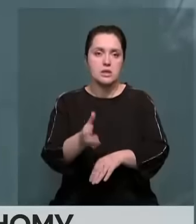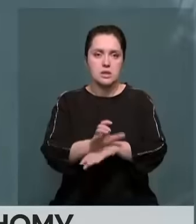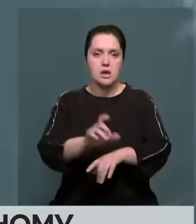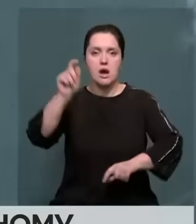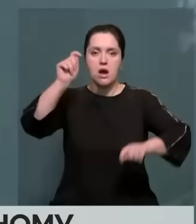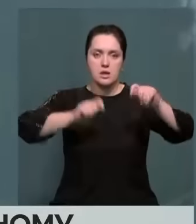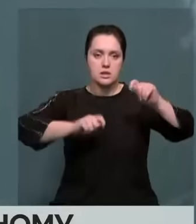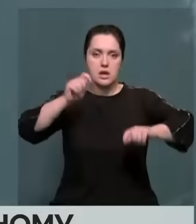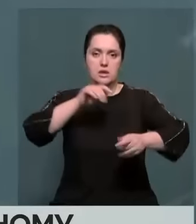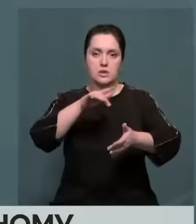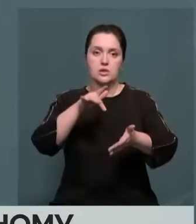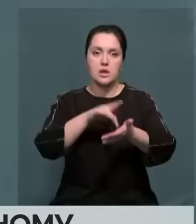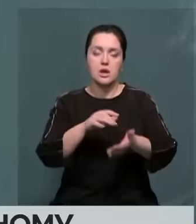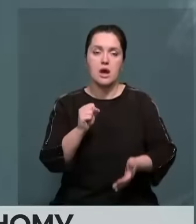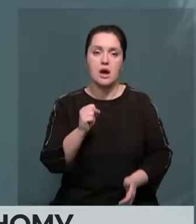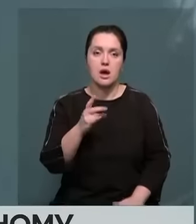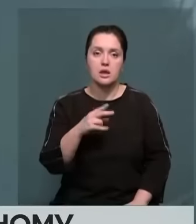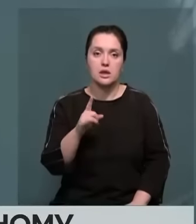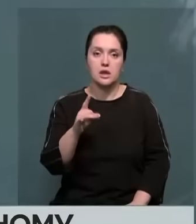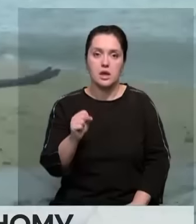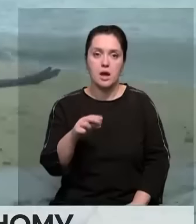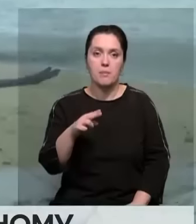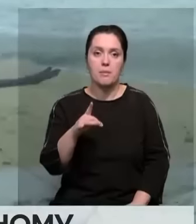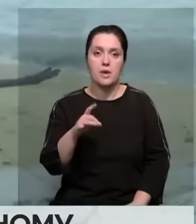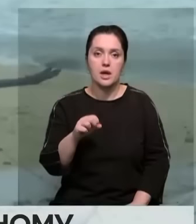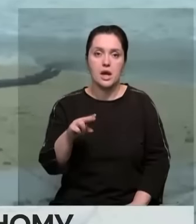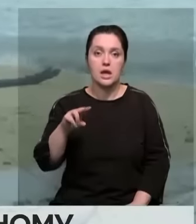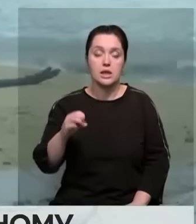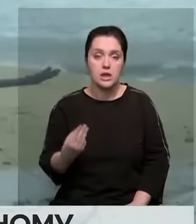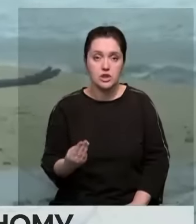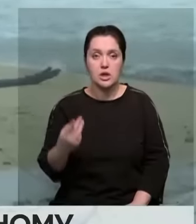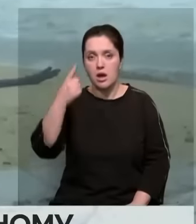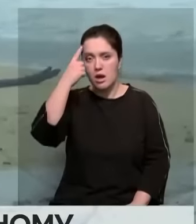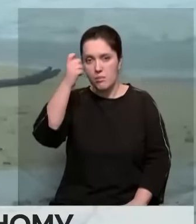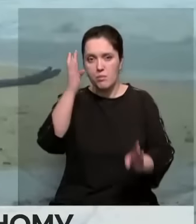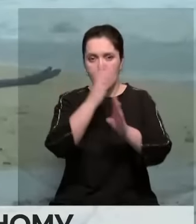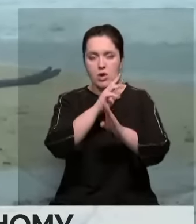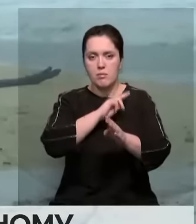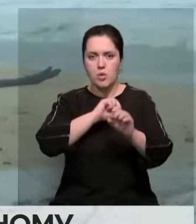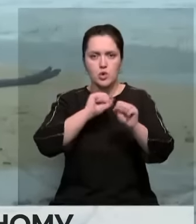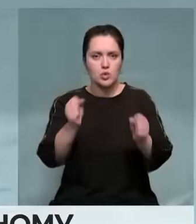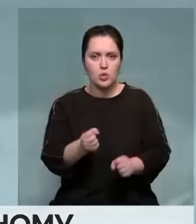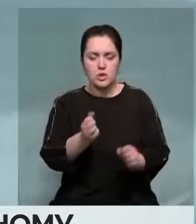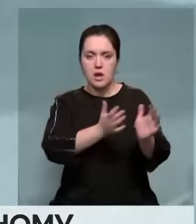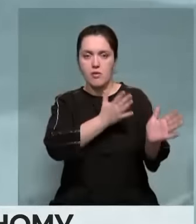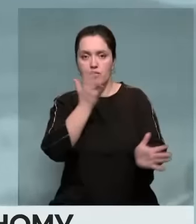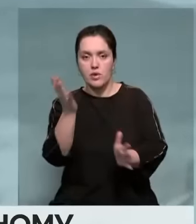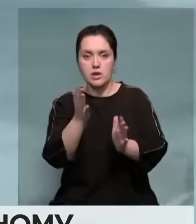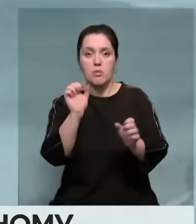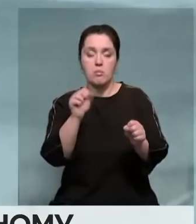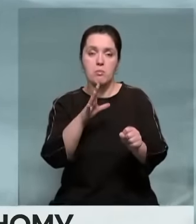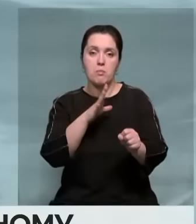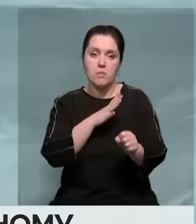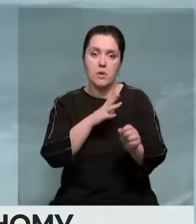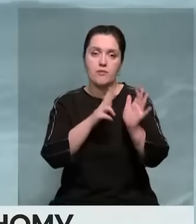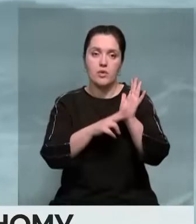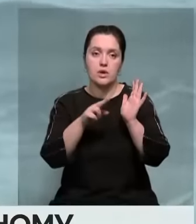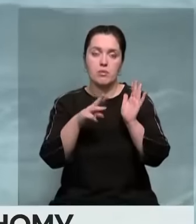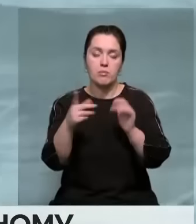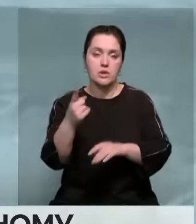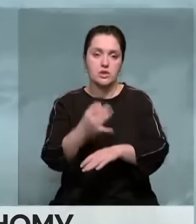Сильные осадки ожидаются также в штате Андхра-Прадеш. По прогнозам синоптиков, скорость ветра в эпицентре циклона может достигать